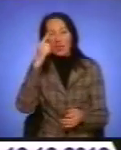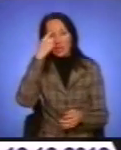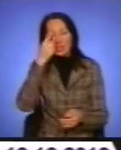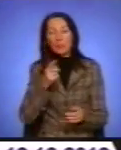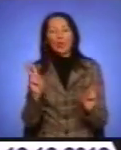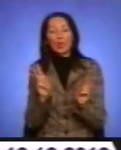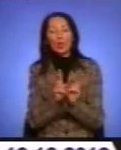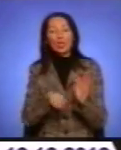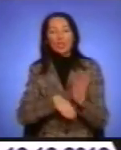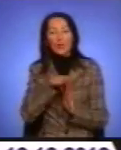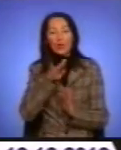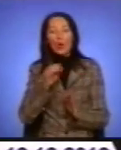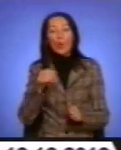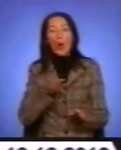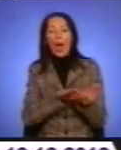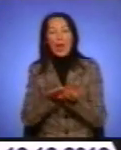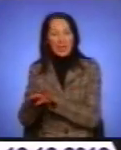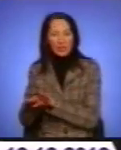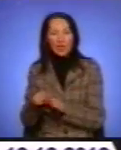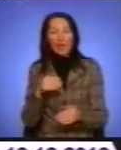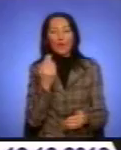рівні, вони завжди